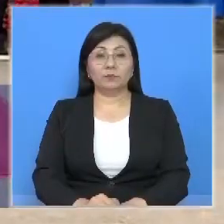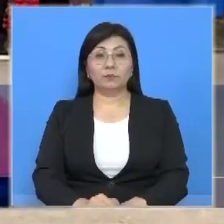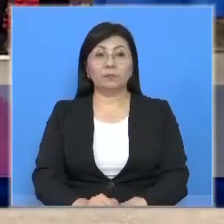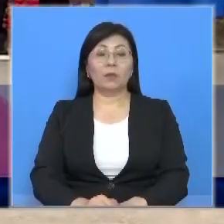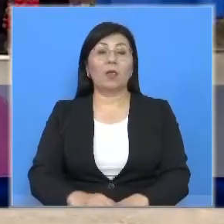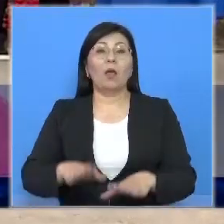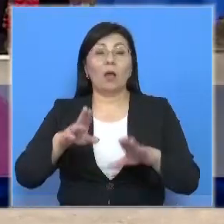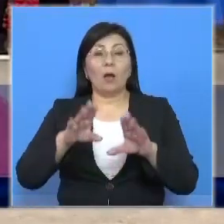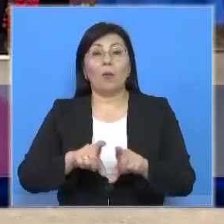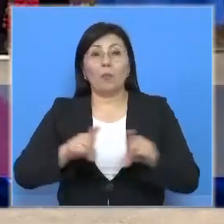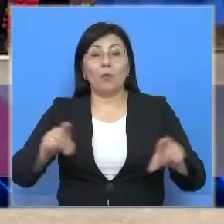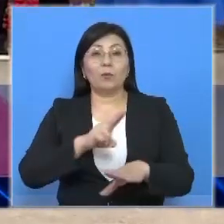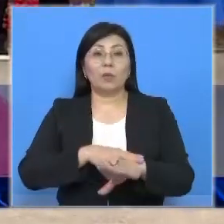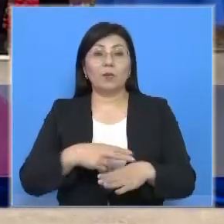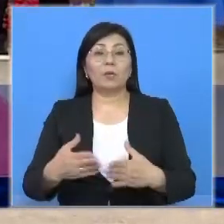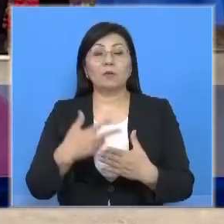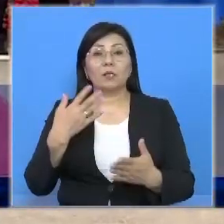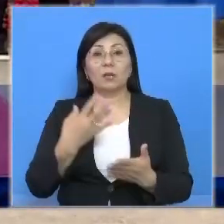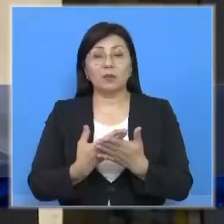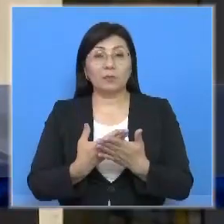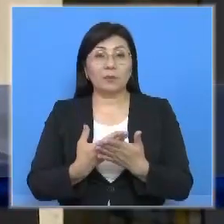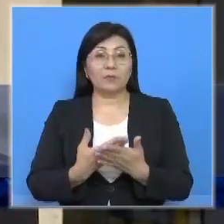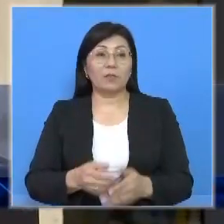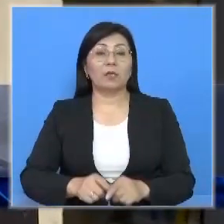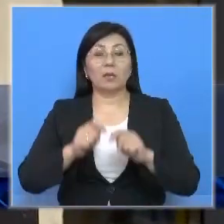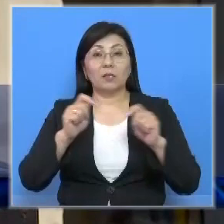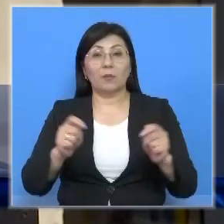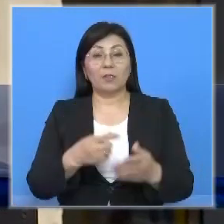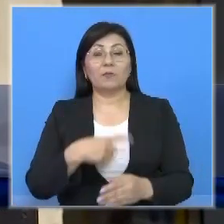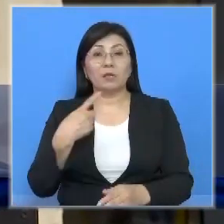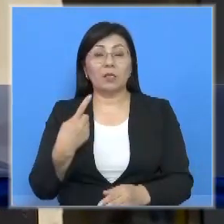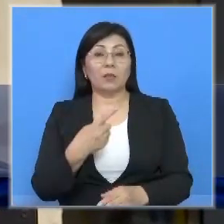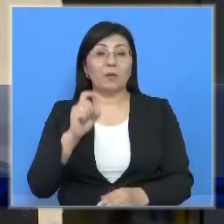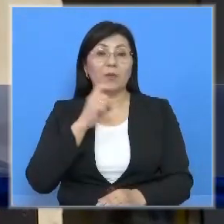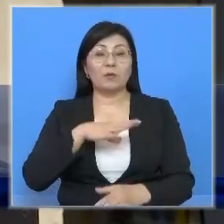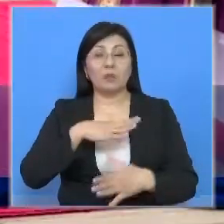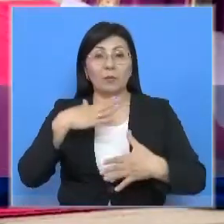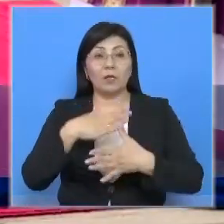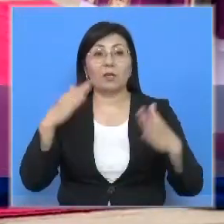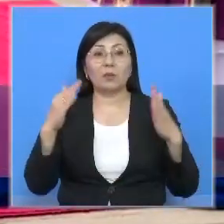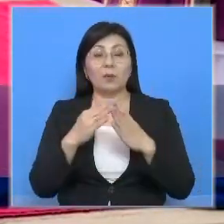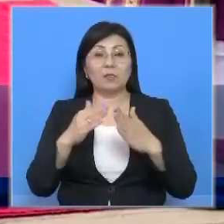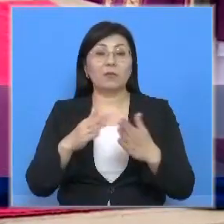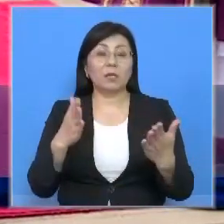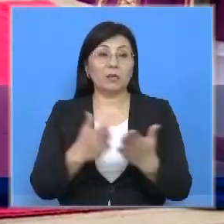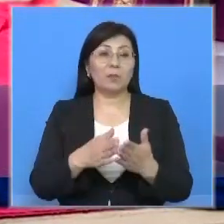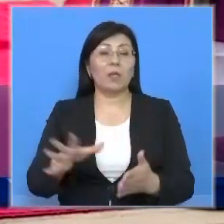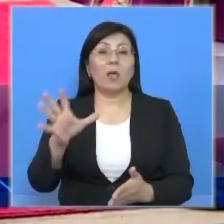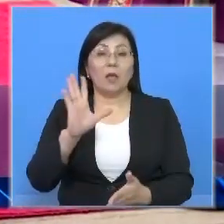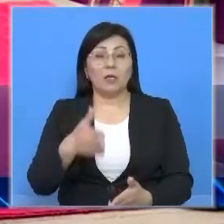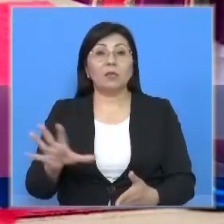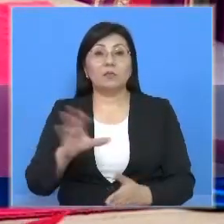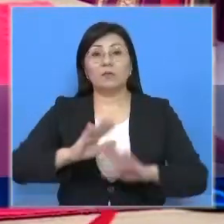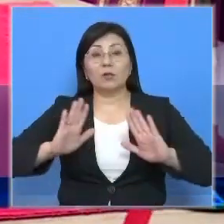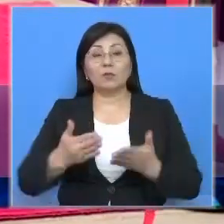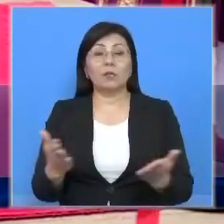Пункт полиции общей площадью 466 квадратных метров расположен на первом этаже многоэтажного дома. В помещении созданы все условия для